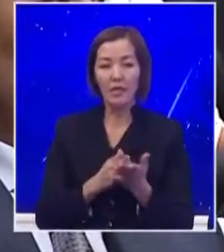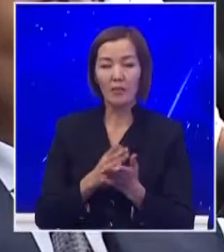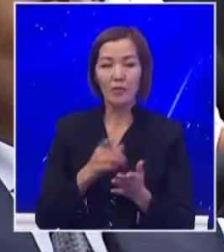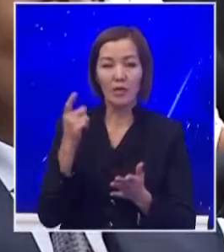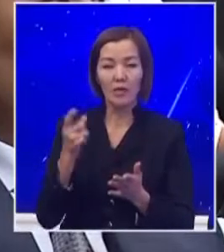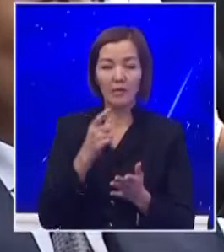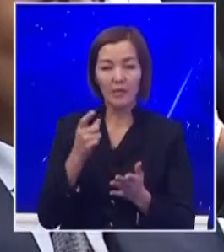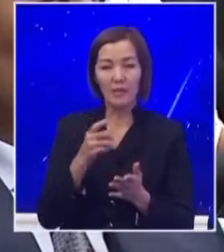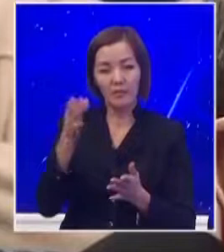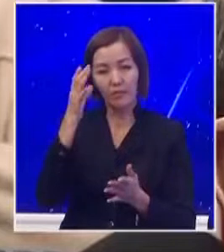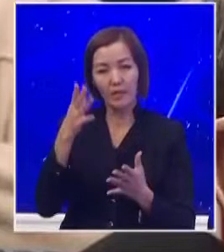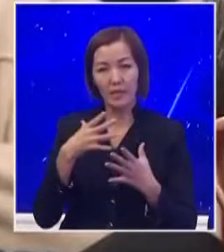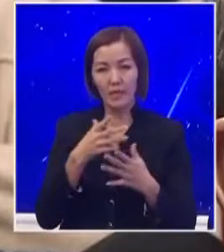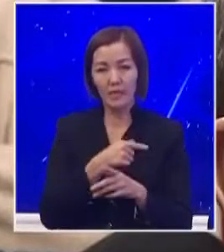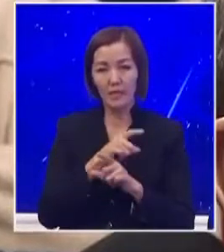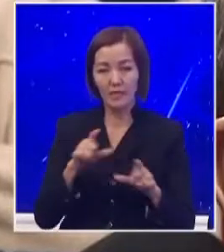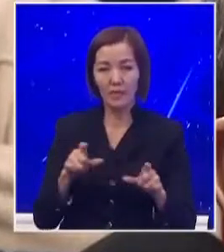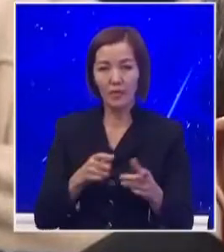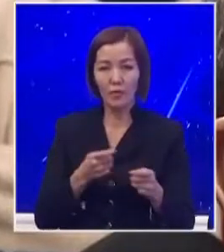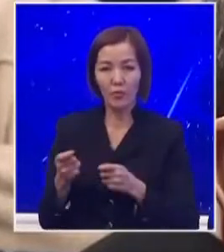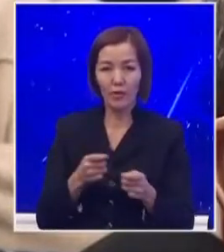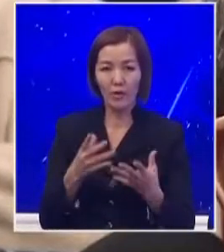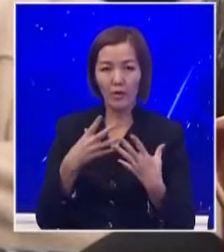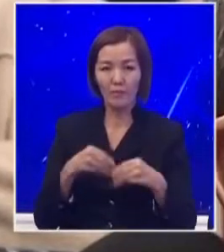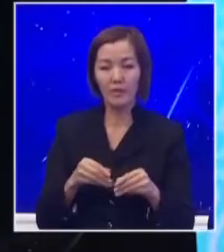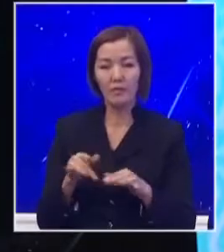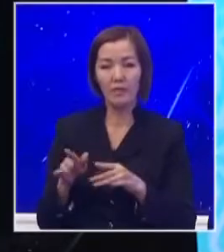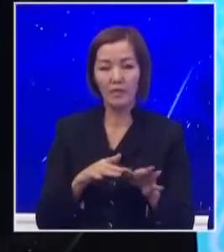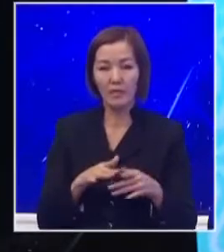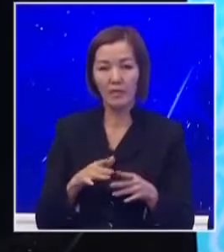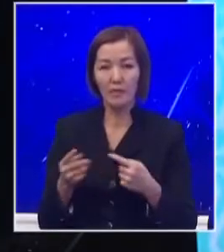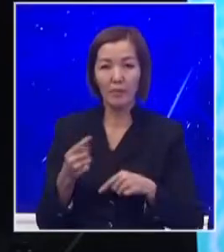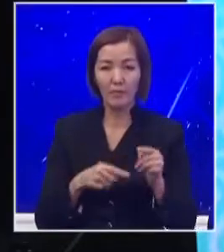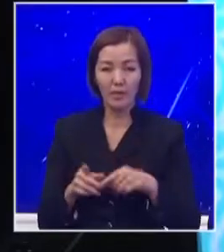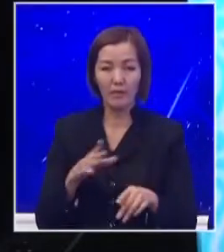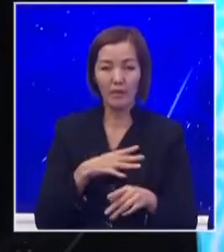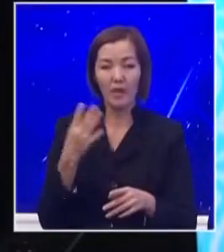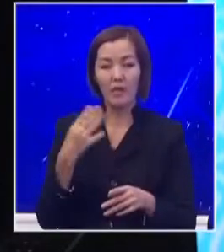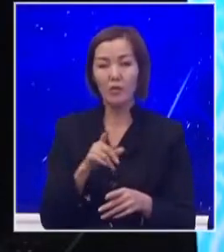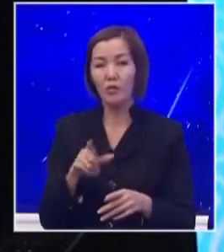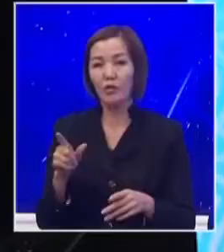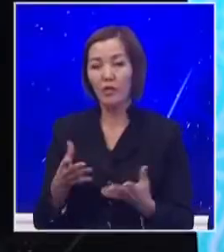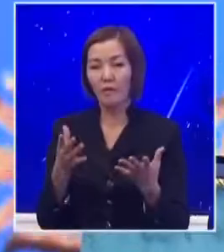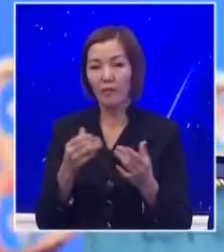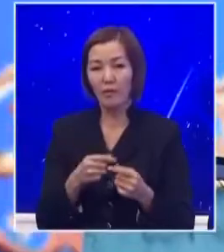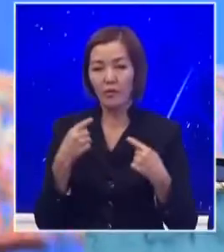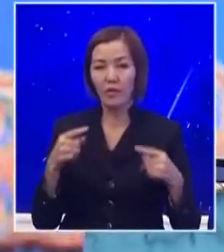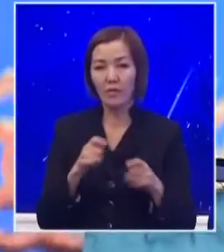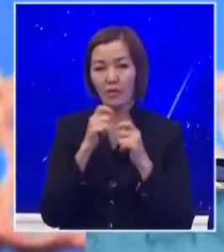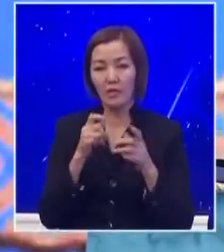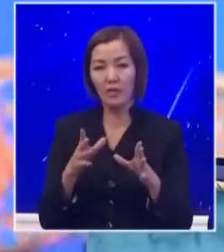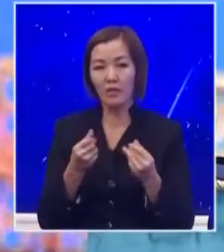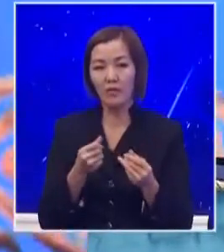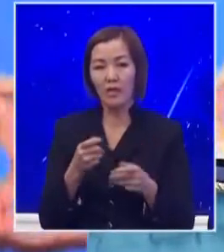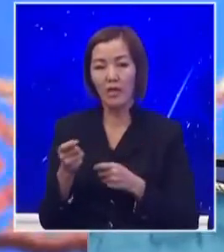образования, медицины и производства, управленцы, общественные деятели, предприниматели. Порядка 40 человек получили различные награды из